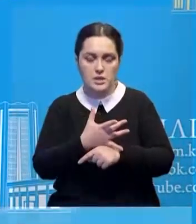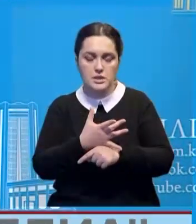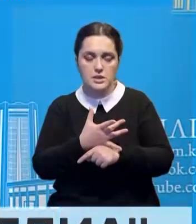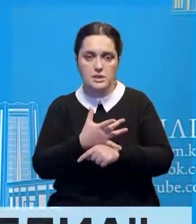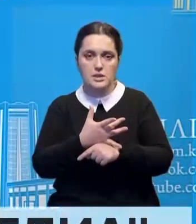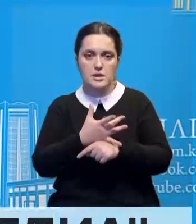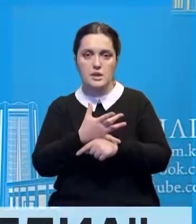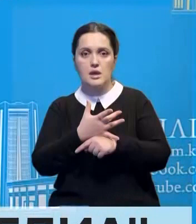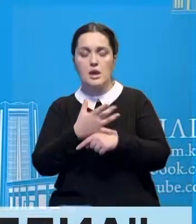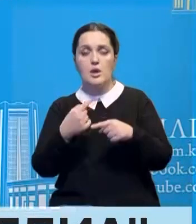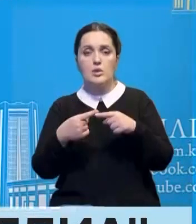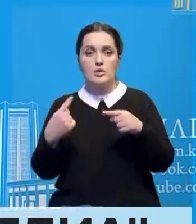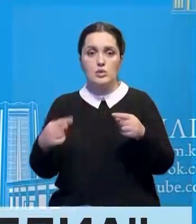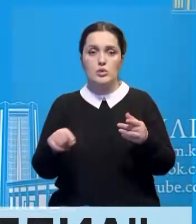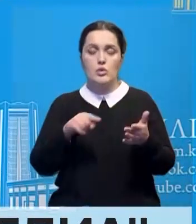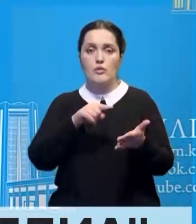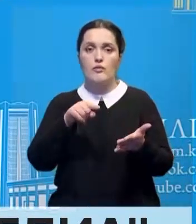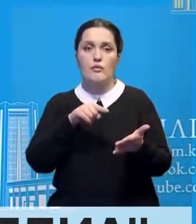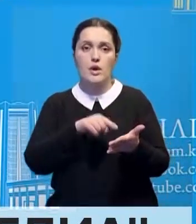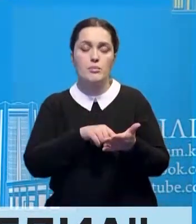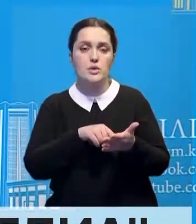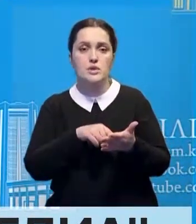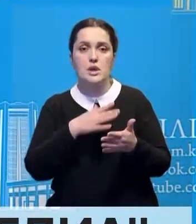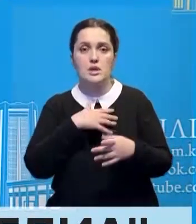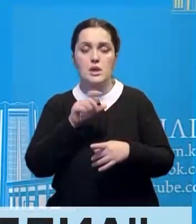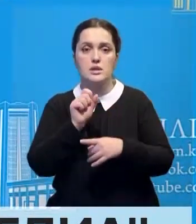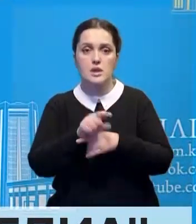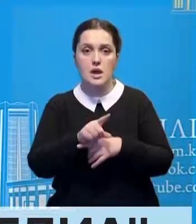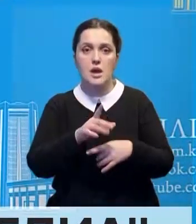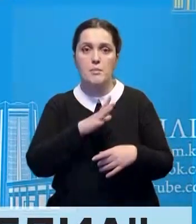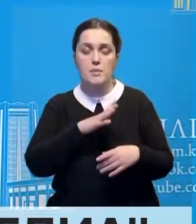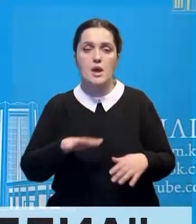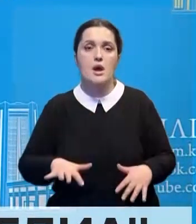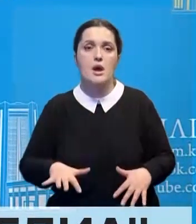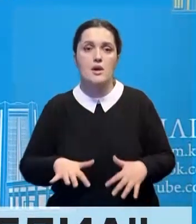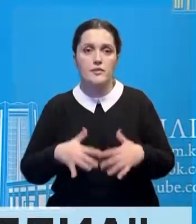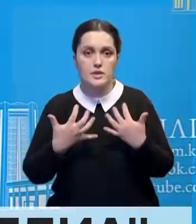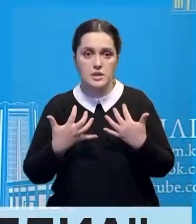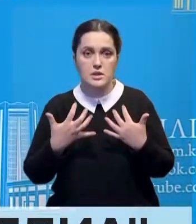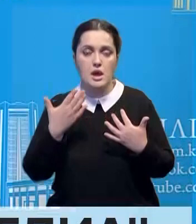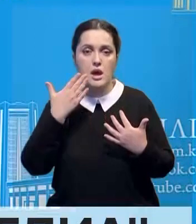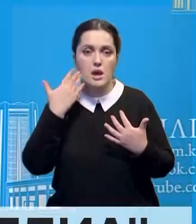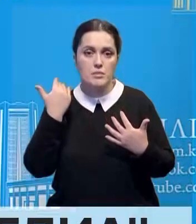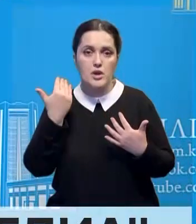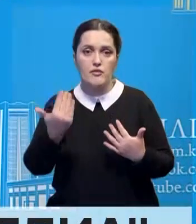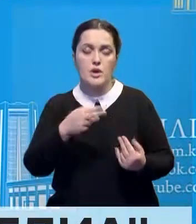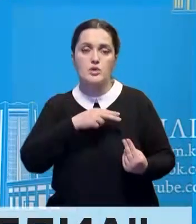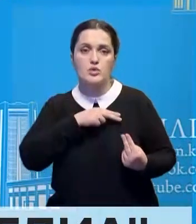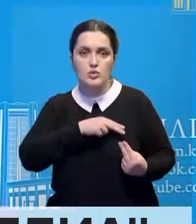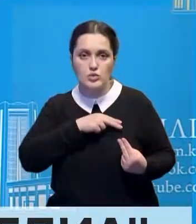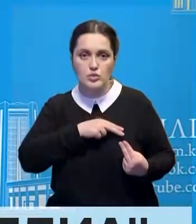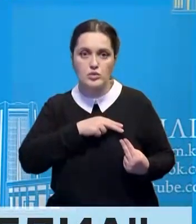И другой вопрос. Наша задача была автоматизировать, облегчить ваш труд, чтобы